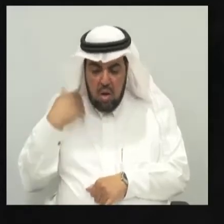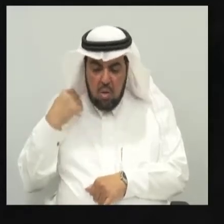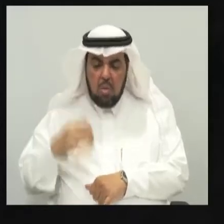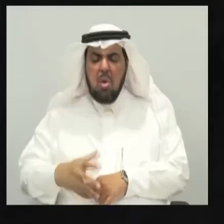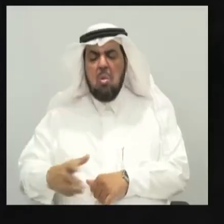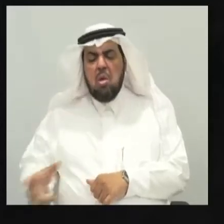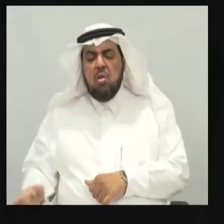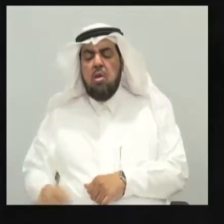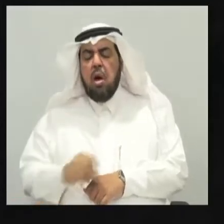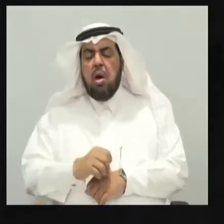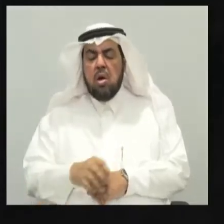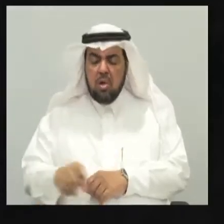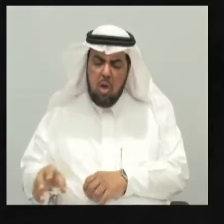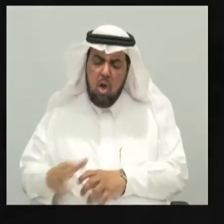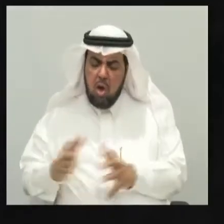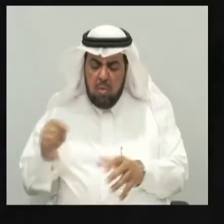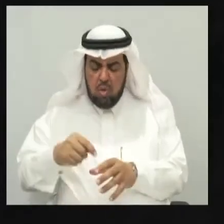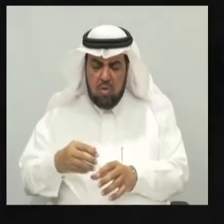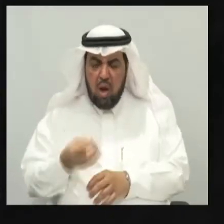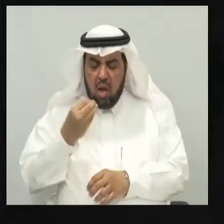الصوديوم، عناصر مغنيسيوم، عناصر كثيرة